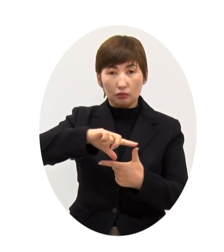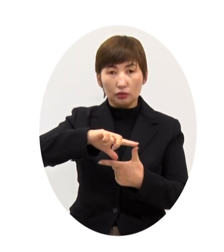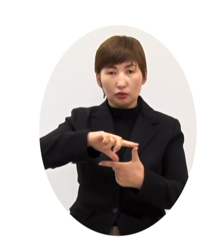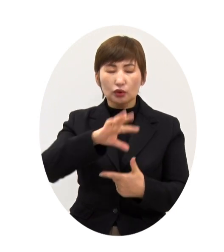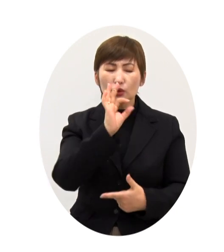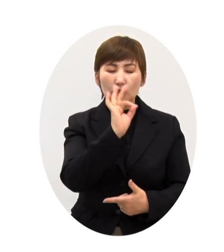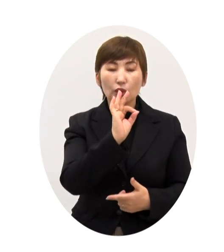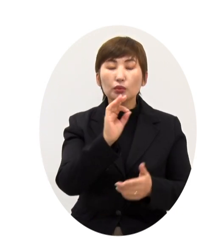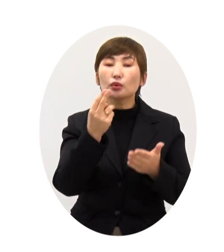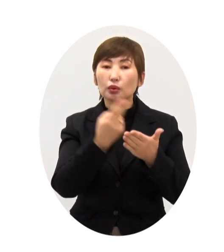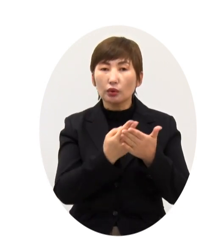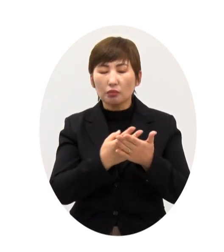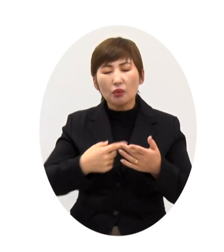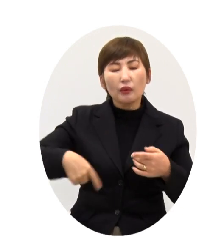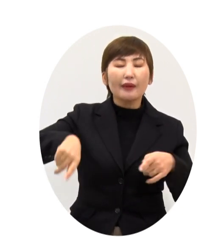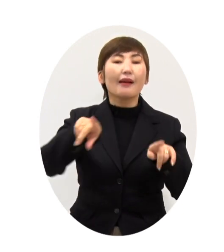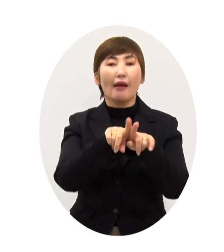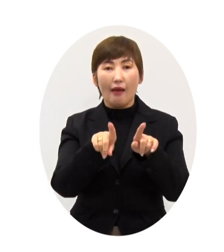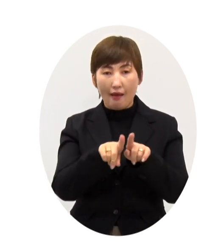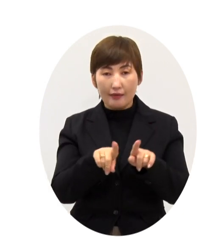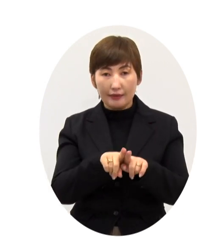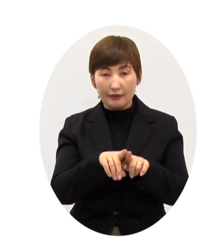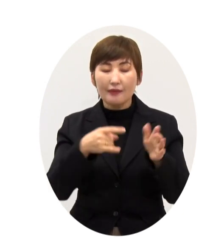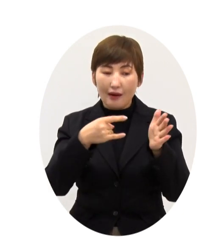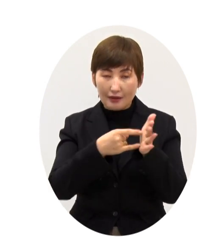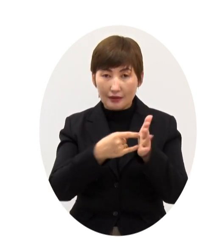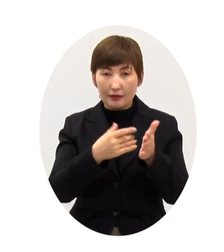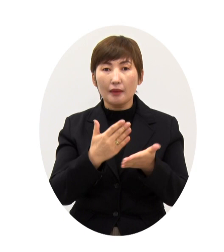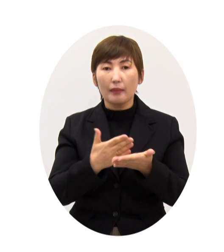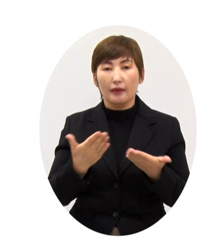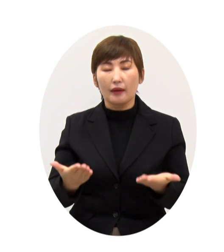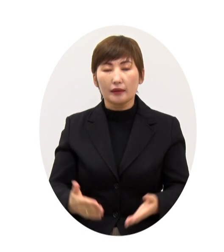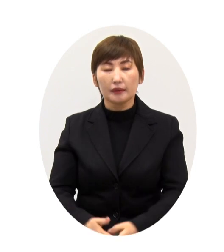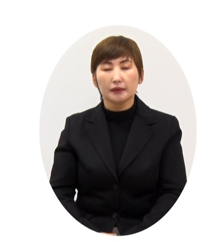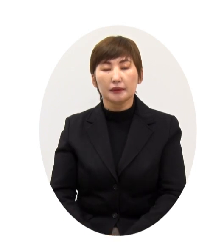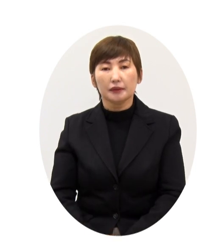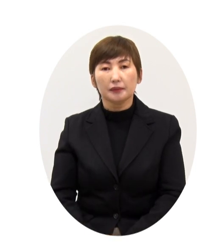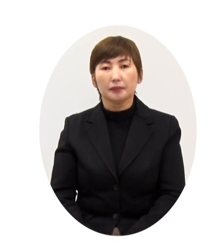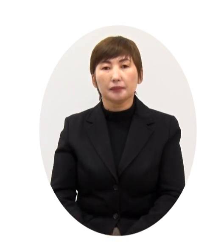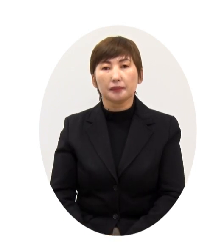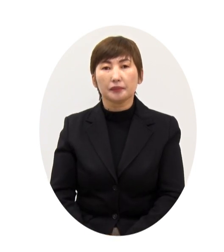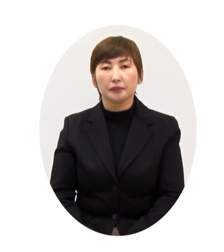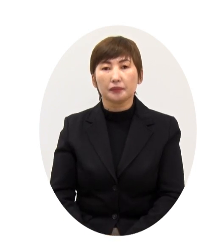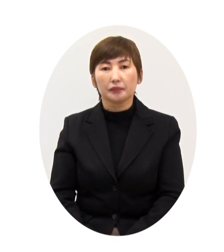багасгасан зөв зурж чадах юм бол эндээс тэнцүү харьцаа үүсэж байгааг мөн та нар олж илрүүлсэн гэж бодож байна.